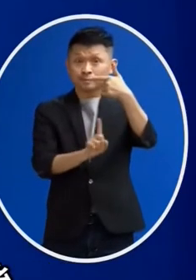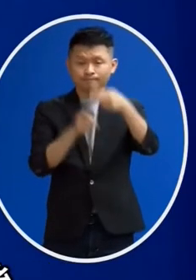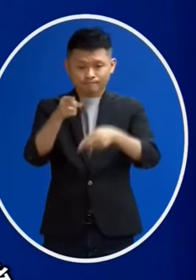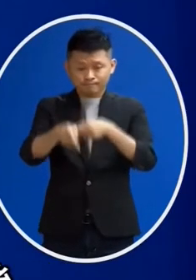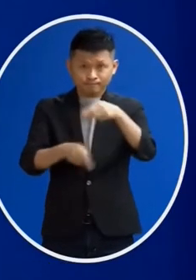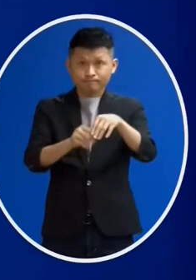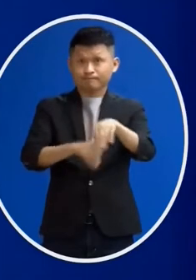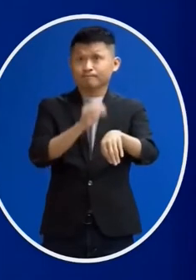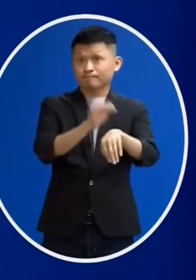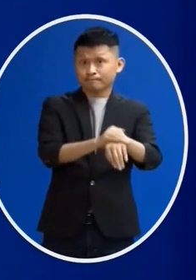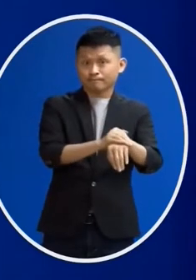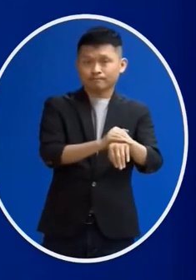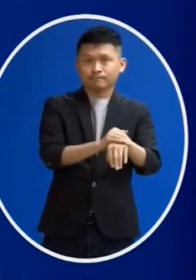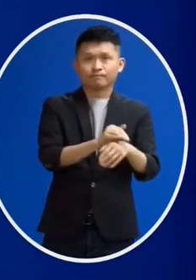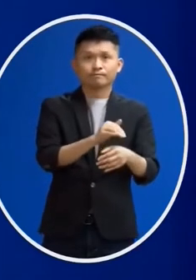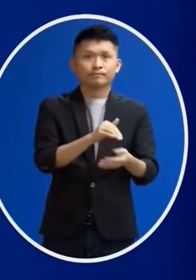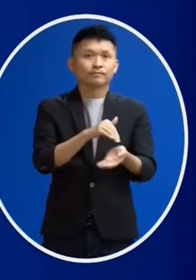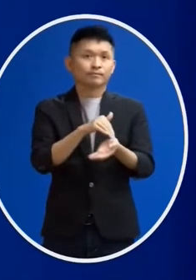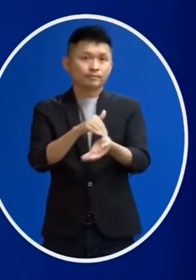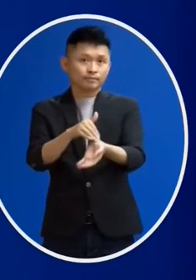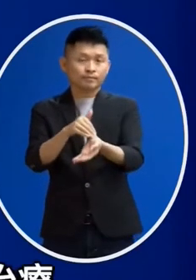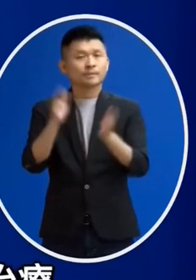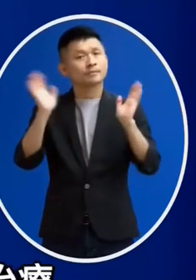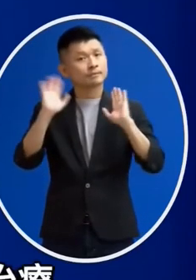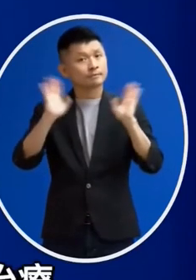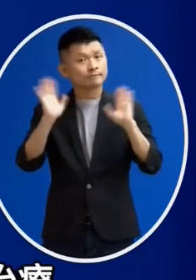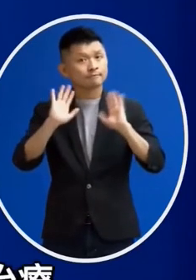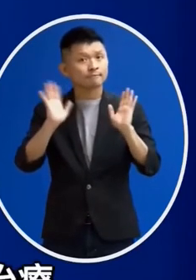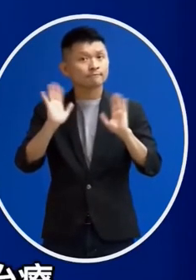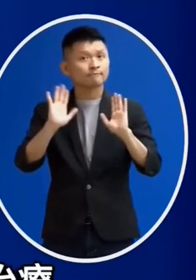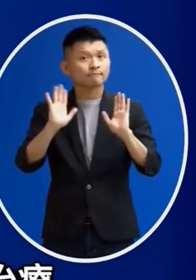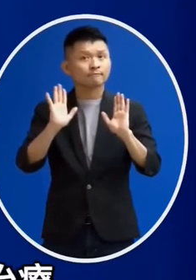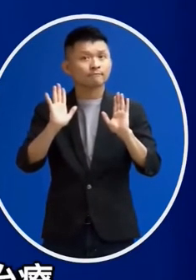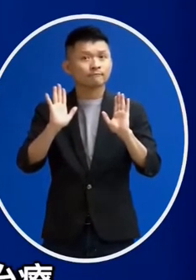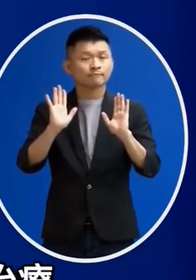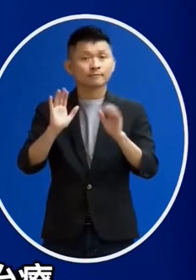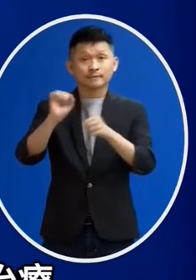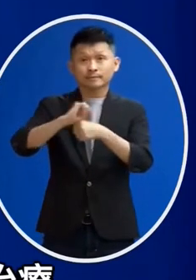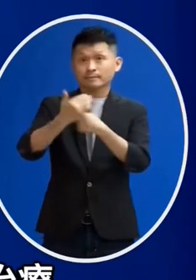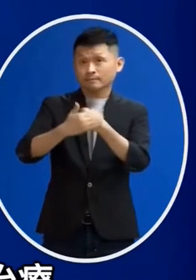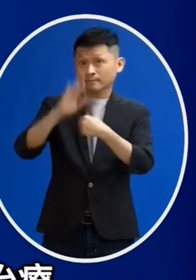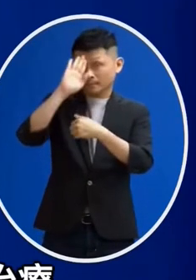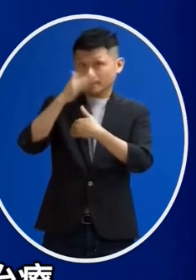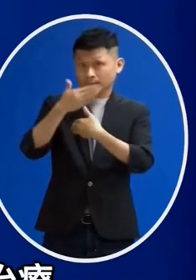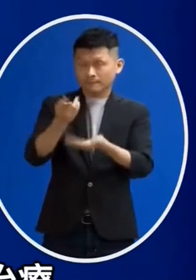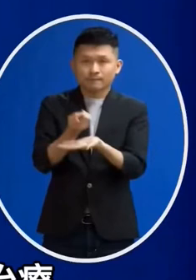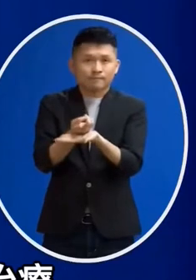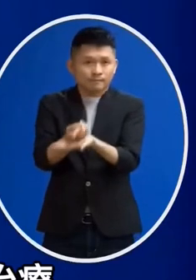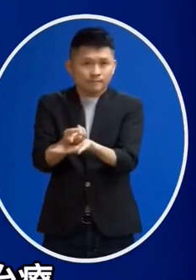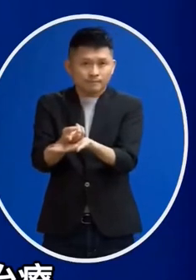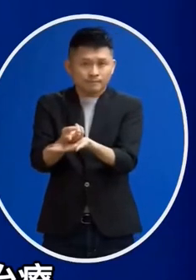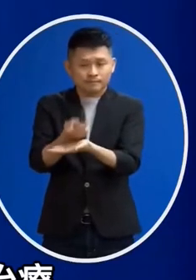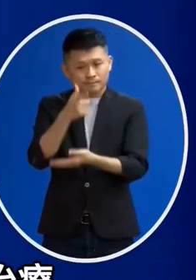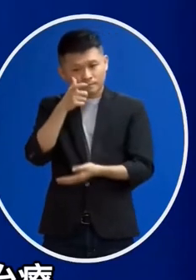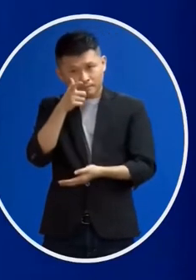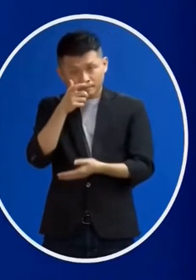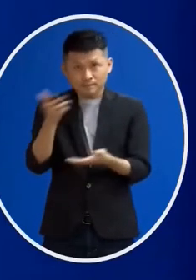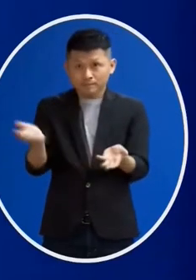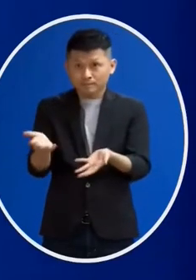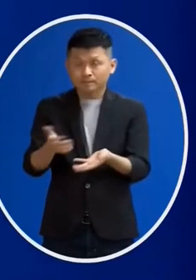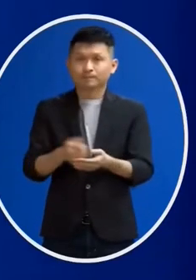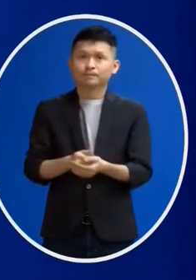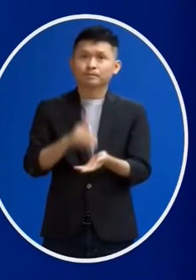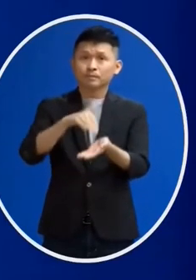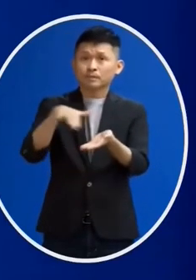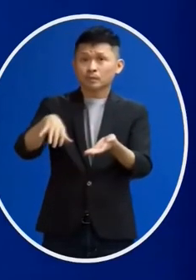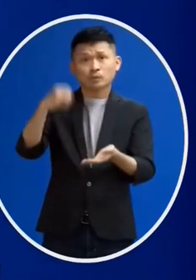成之后呢是入住到小朋友的这个儿童加护病房继续观察治疗不过在这个住